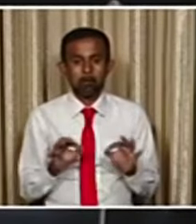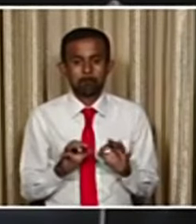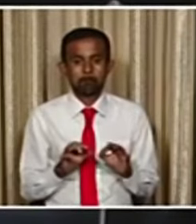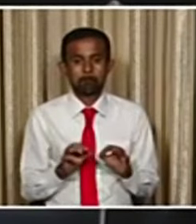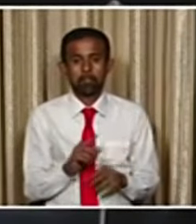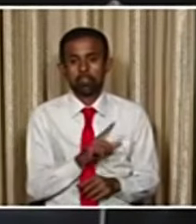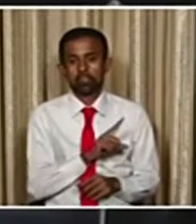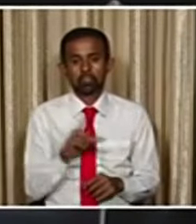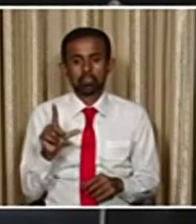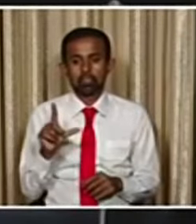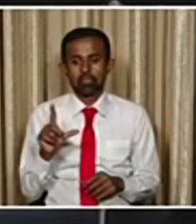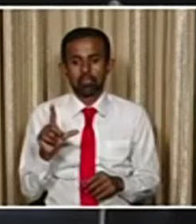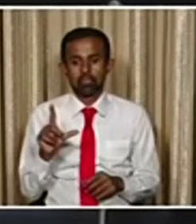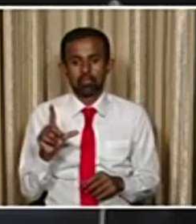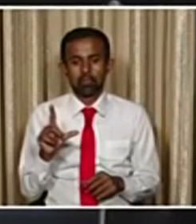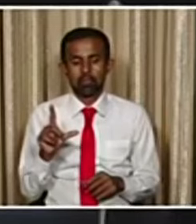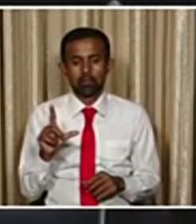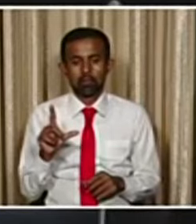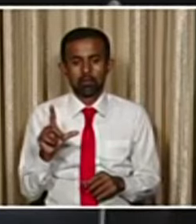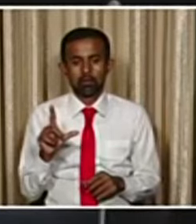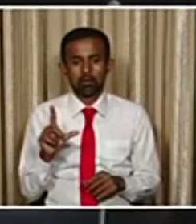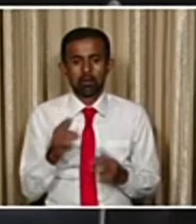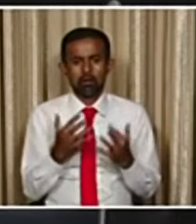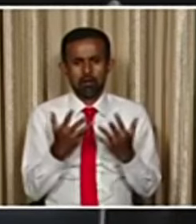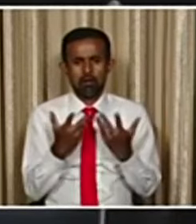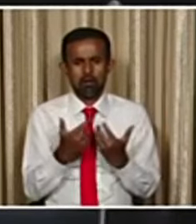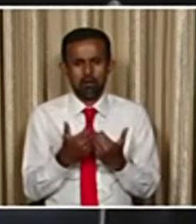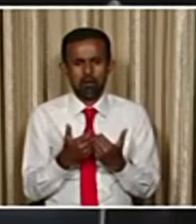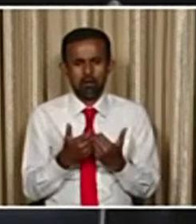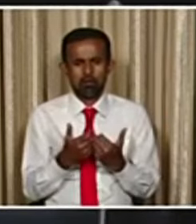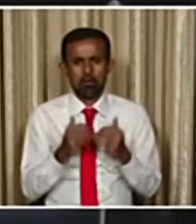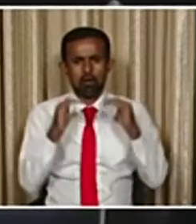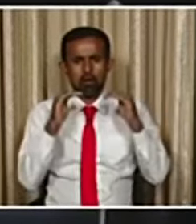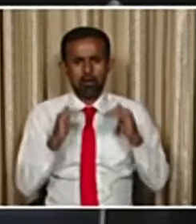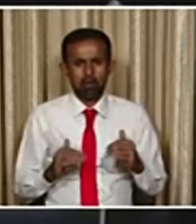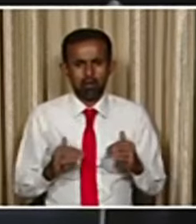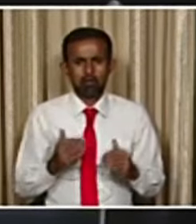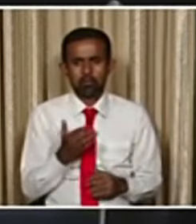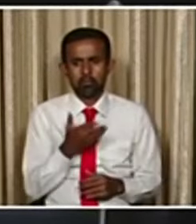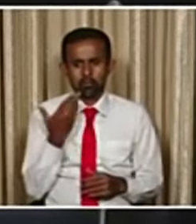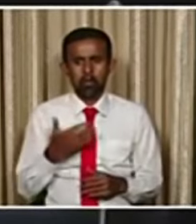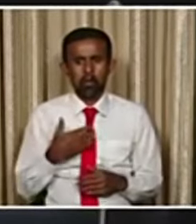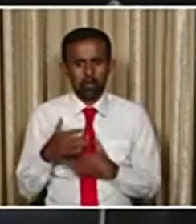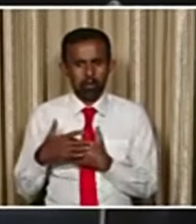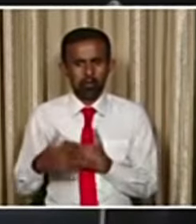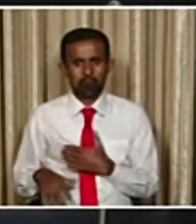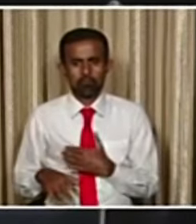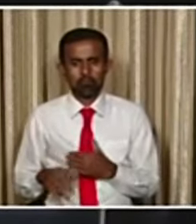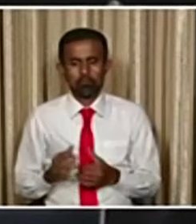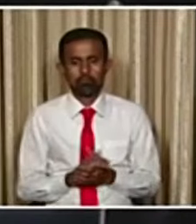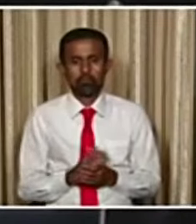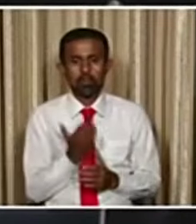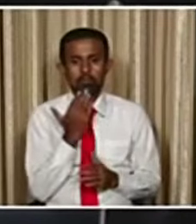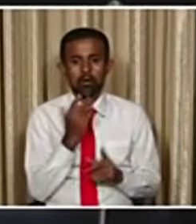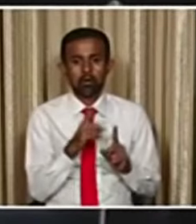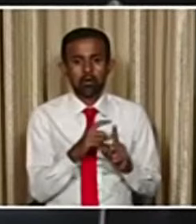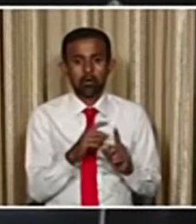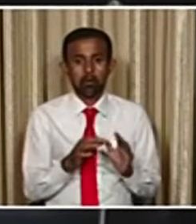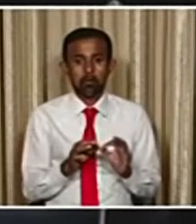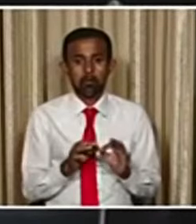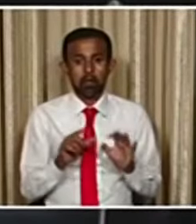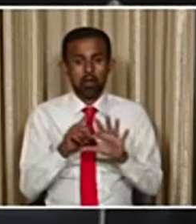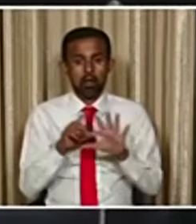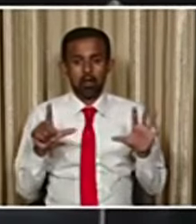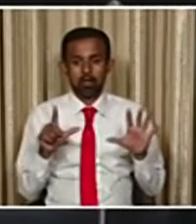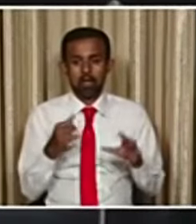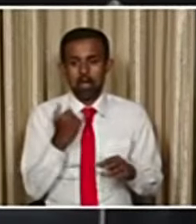බිලියන 17කට වඩා අඩු 17ක පමණ ප්‍රමාණයක් අඩු කරගන්නට හැකියාව ලැබී තියෙනවා. මේක ඇමරිකානු ඩොලර් 17ක්